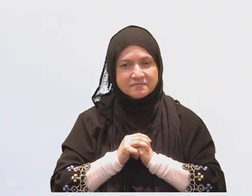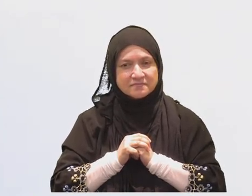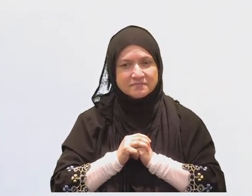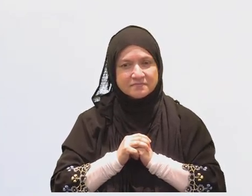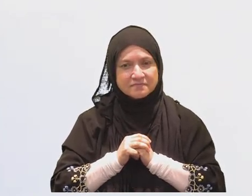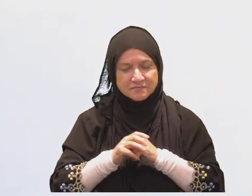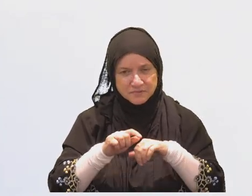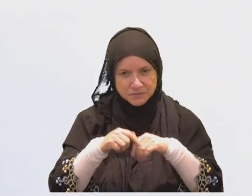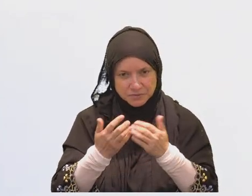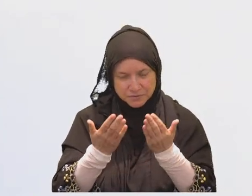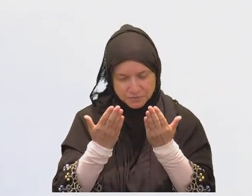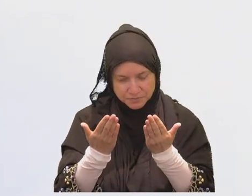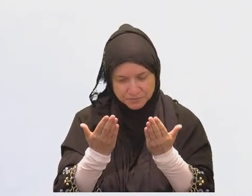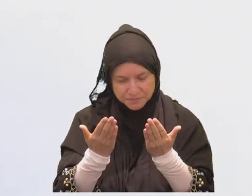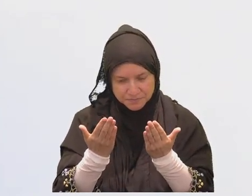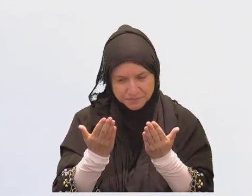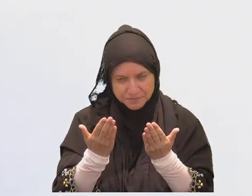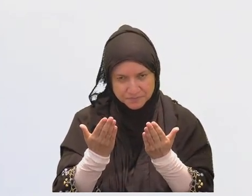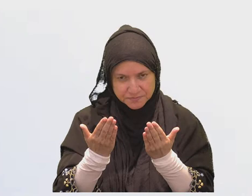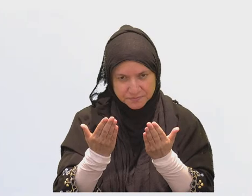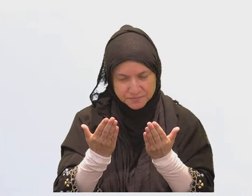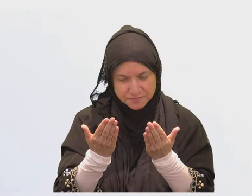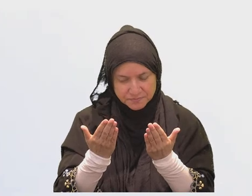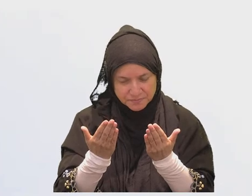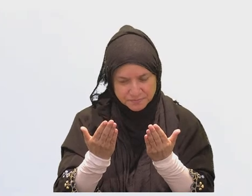قوم استغفروا الله